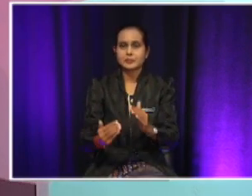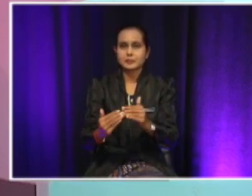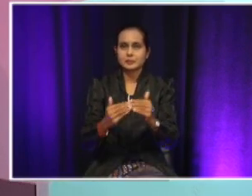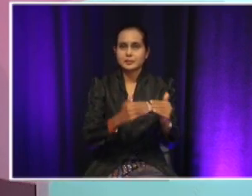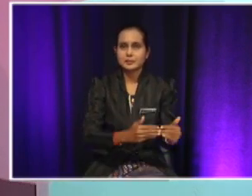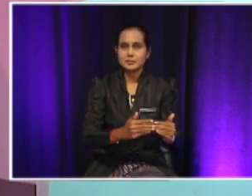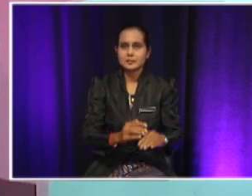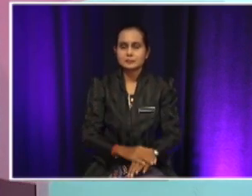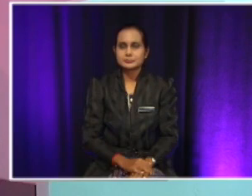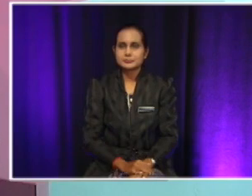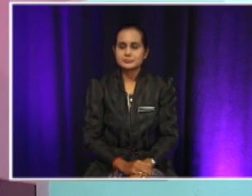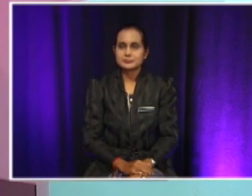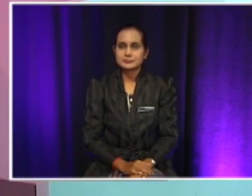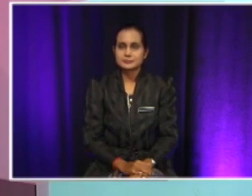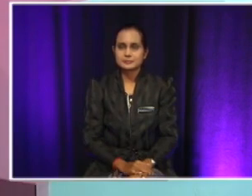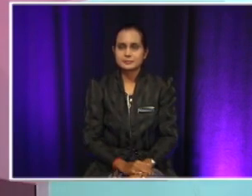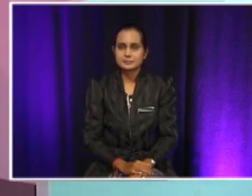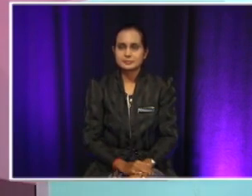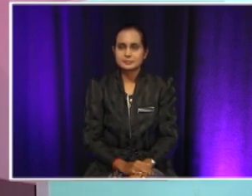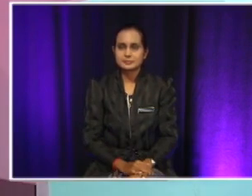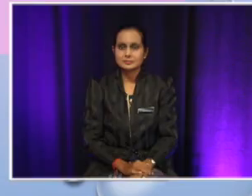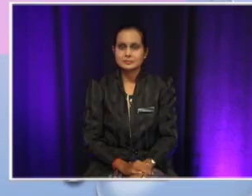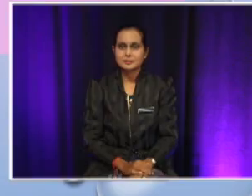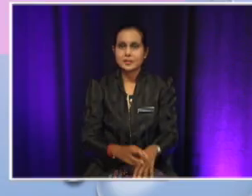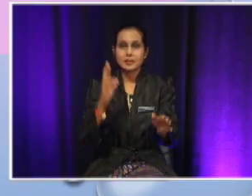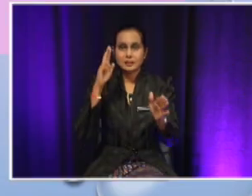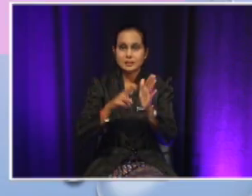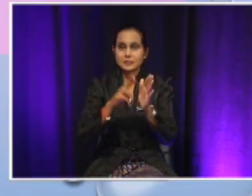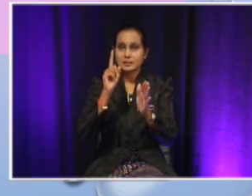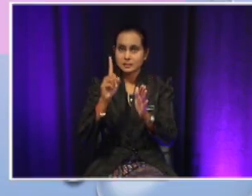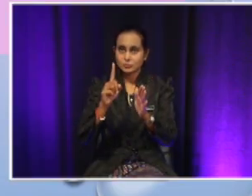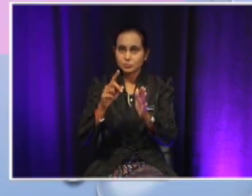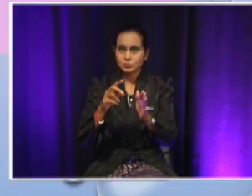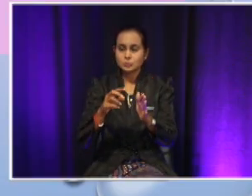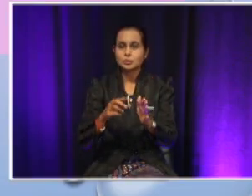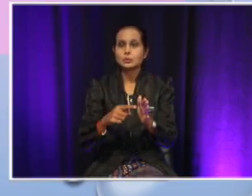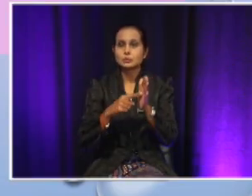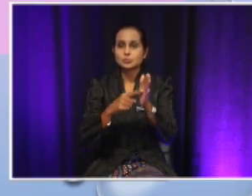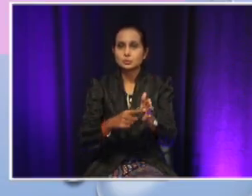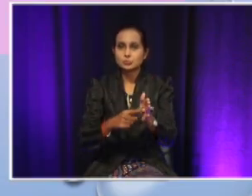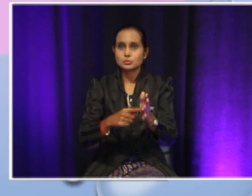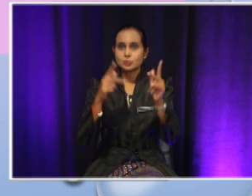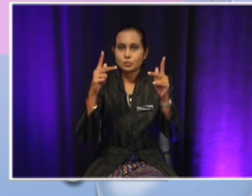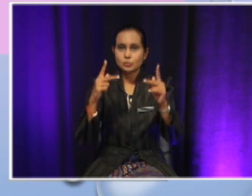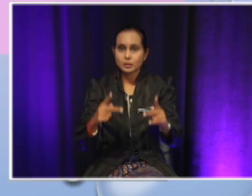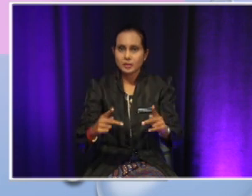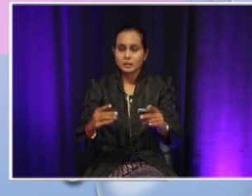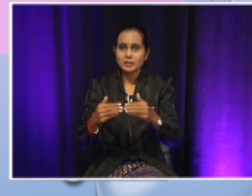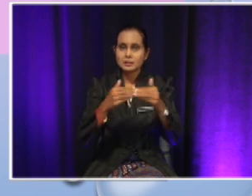Baik, cikgu. Okey, contoh yang seterusnya. Okey, rajah 1 menunjukkan kaedah penyambungan meter